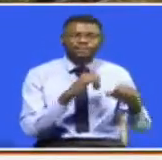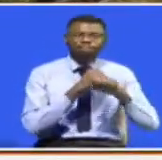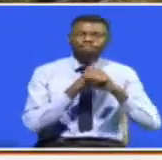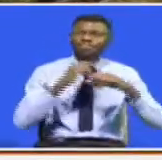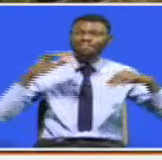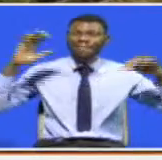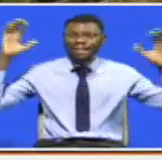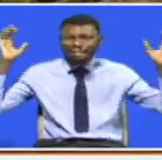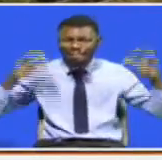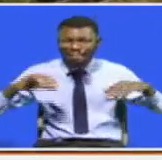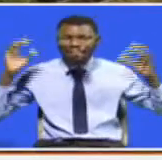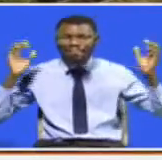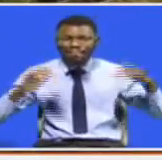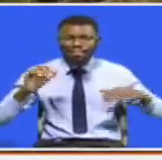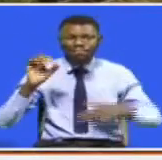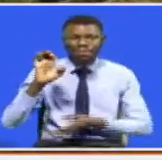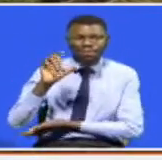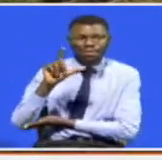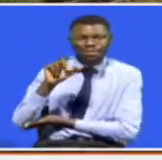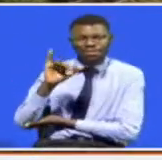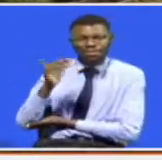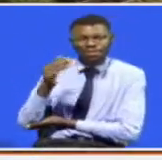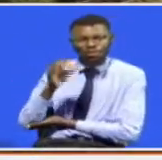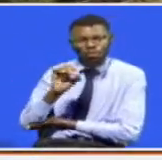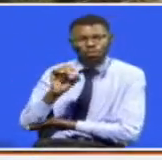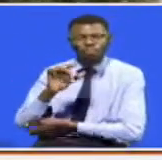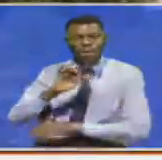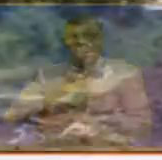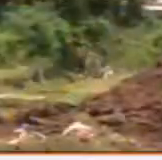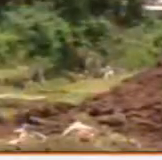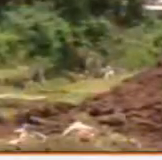ya El Nino kwa wakazi wa Samburu.